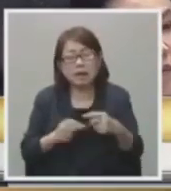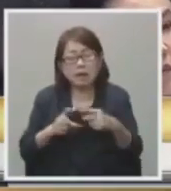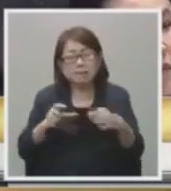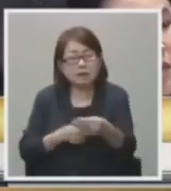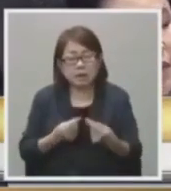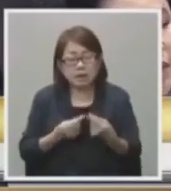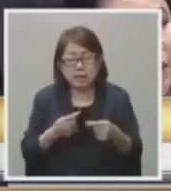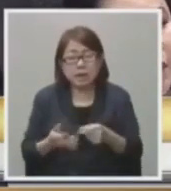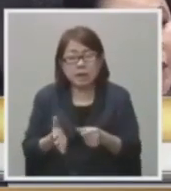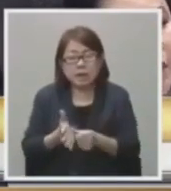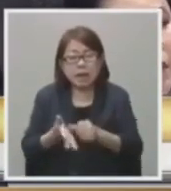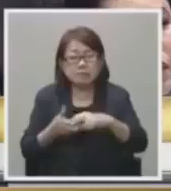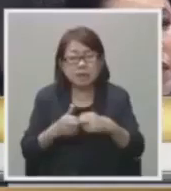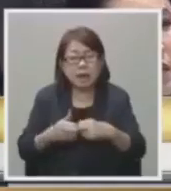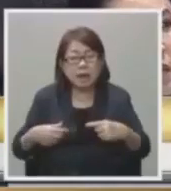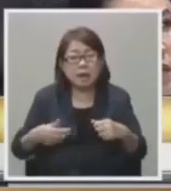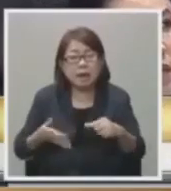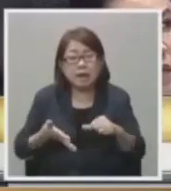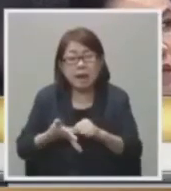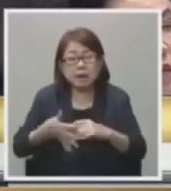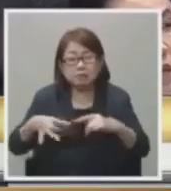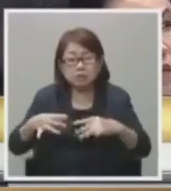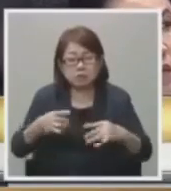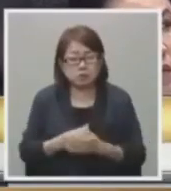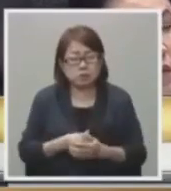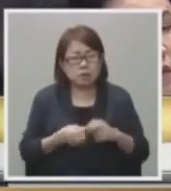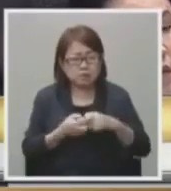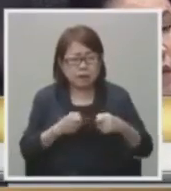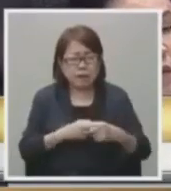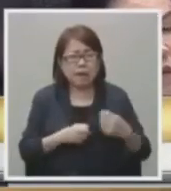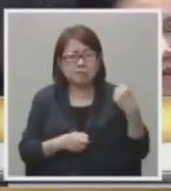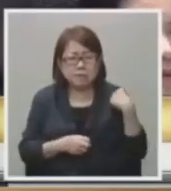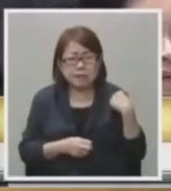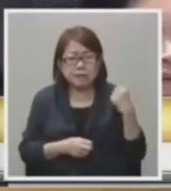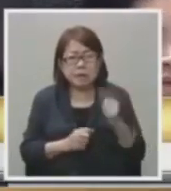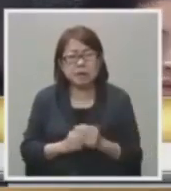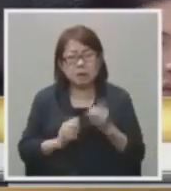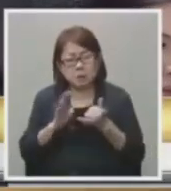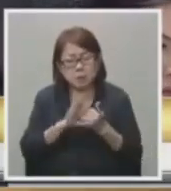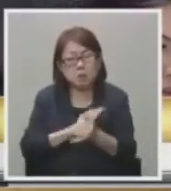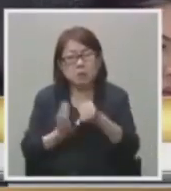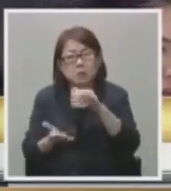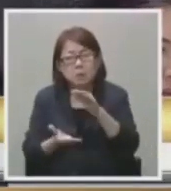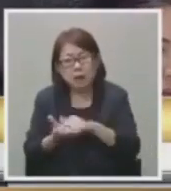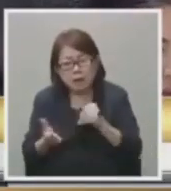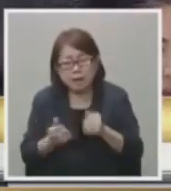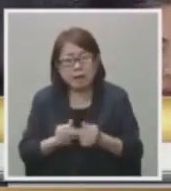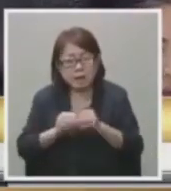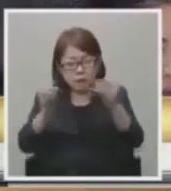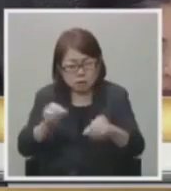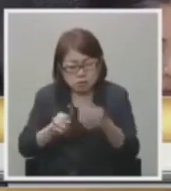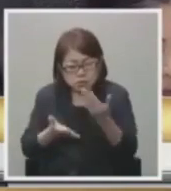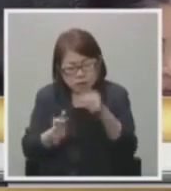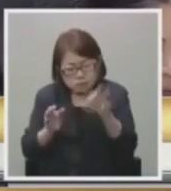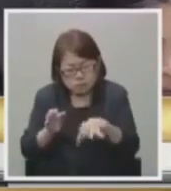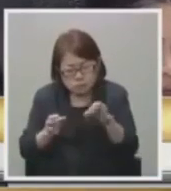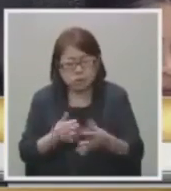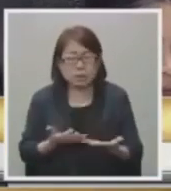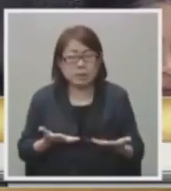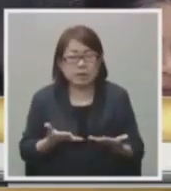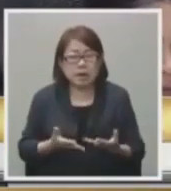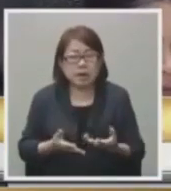าถูกระบบหรือเปล่าปัญหาที่เกิดขึ้นคนไปเล่นบอลเล่นตู้สล็อตท่านประธานครับขายข้